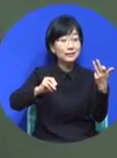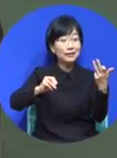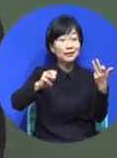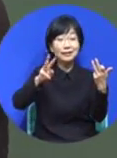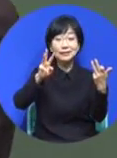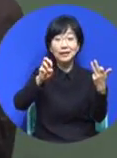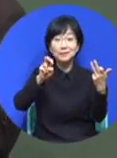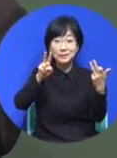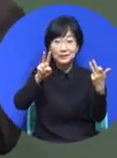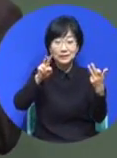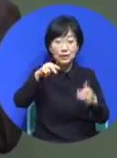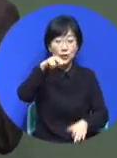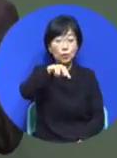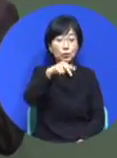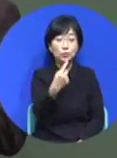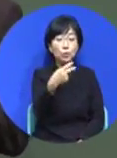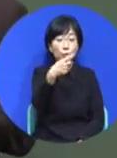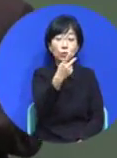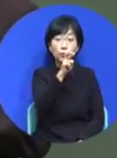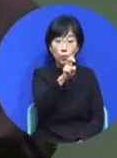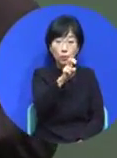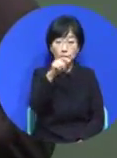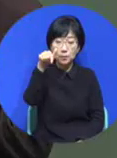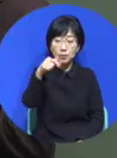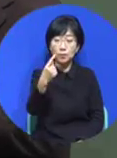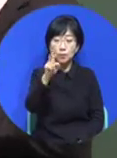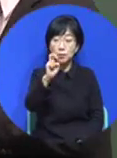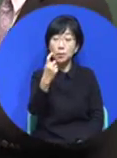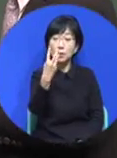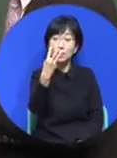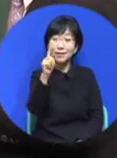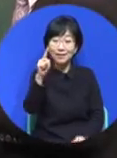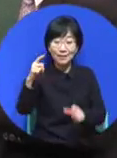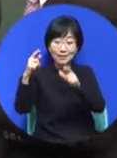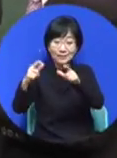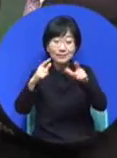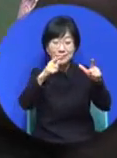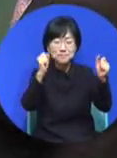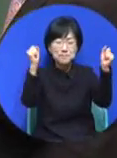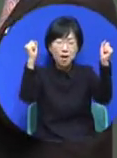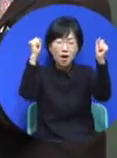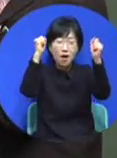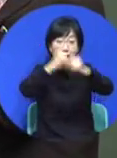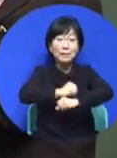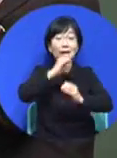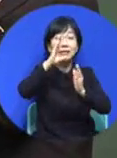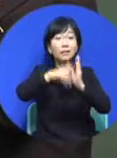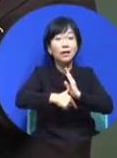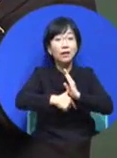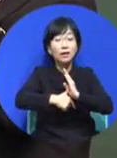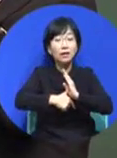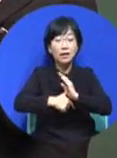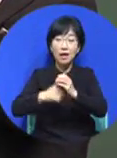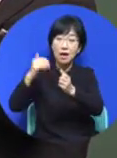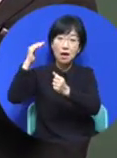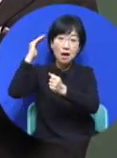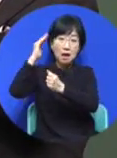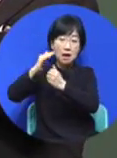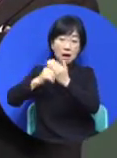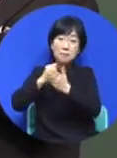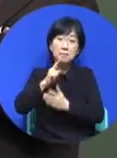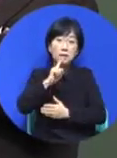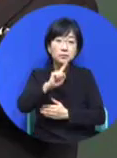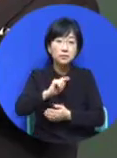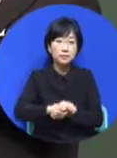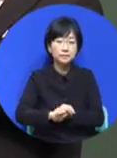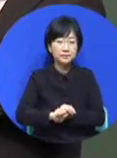고모라 멸망시킬 때 이렇게 말씀하셨어요. If you look in Genesis 18 verse 32, during the time where Sodom and Gomorrah was being destroyed, 의인 열